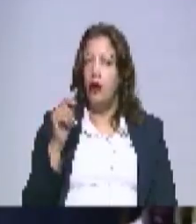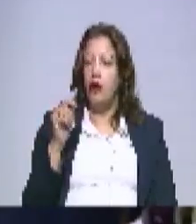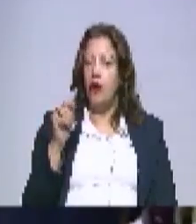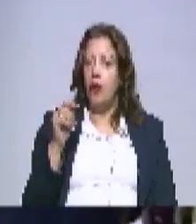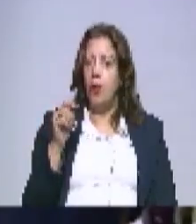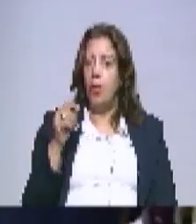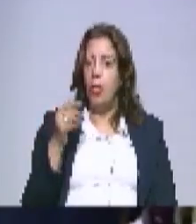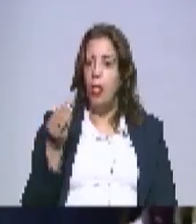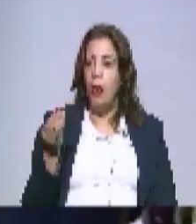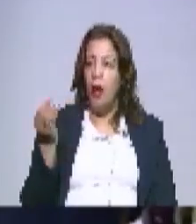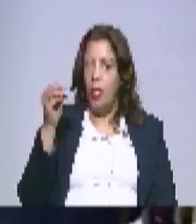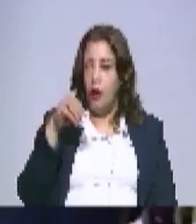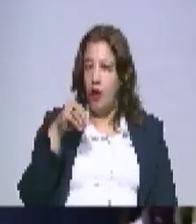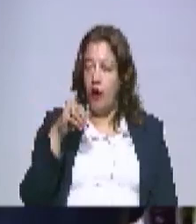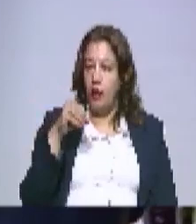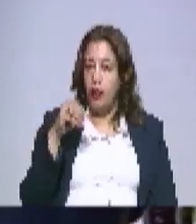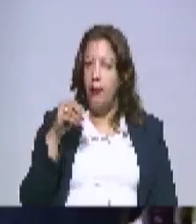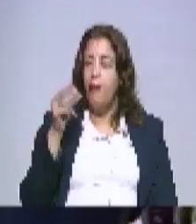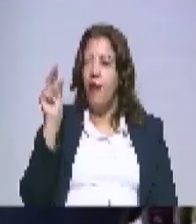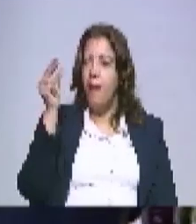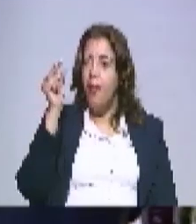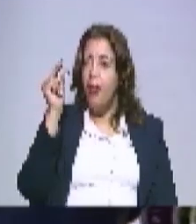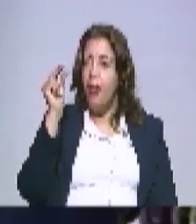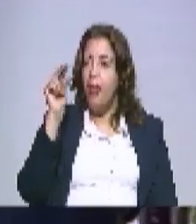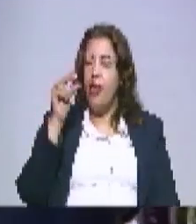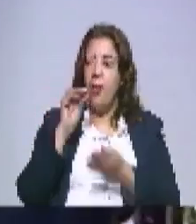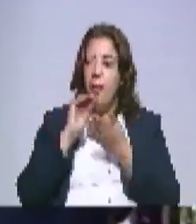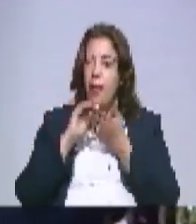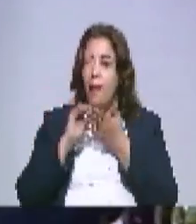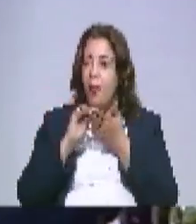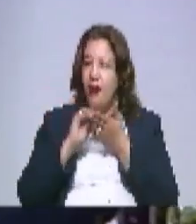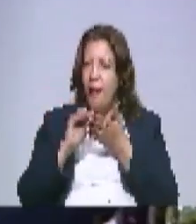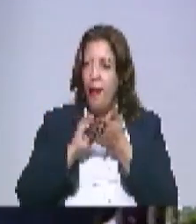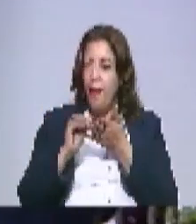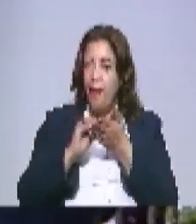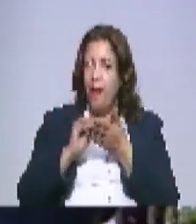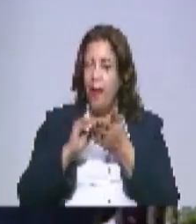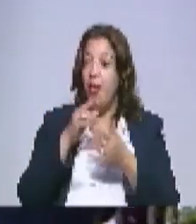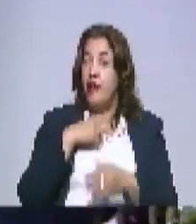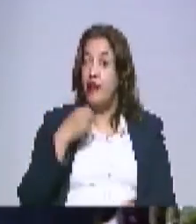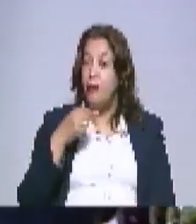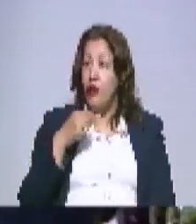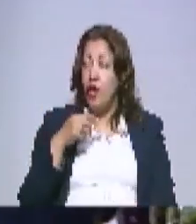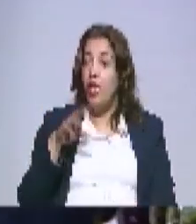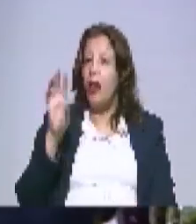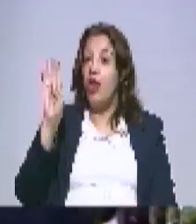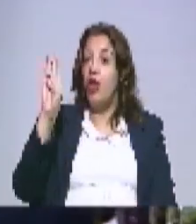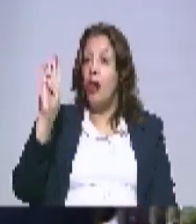وبعدين نحط له بس شوية كده جوزة الطيب ظريفة كده، تخلينا نعمله معاملة اللحمة.